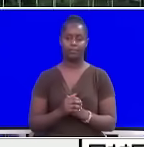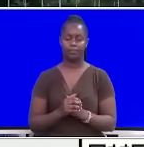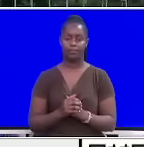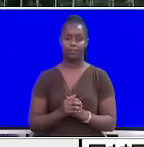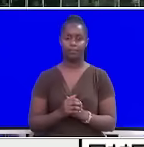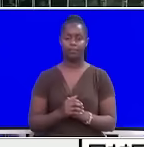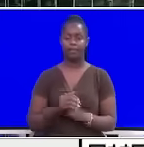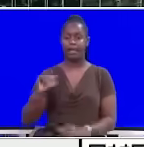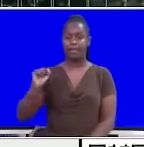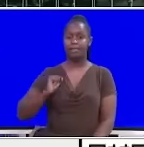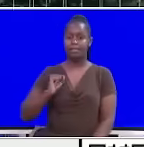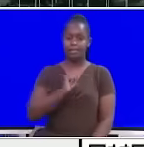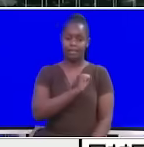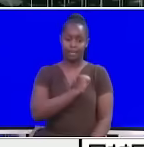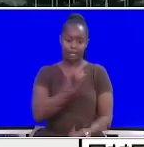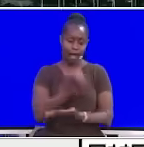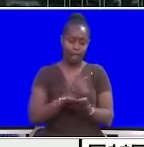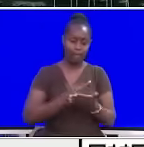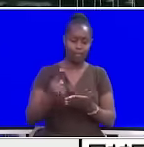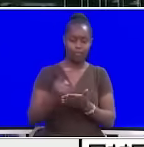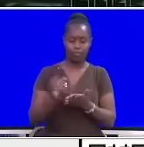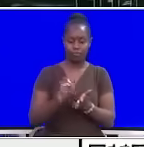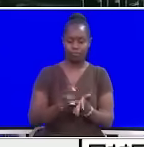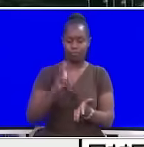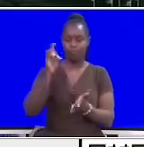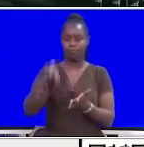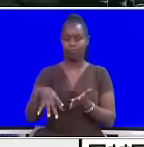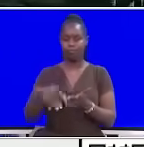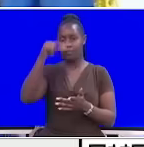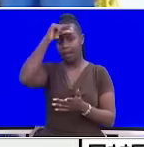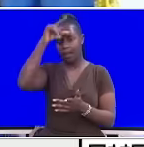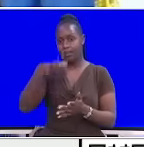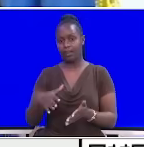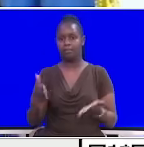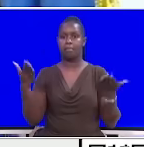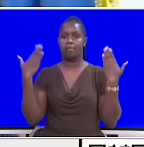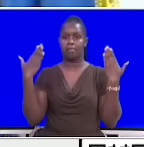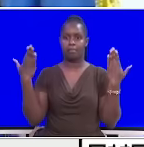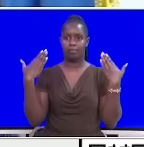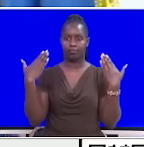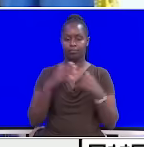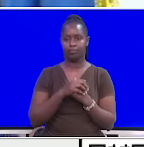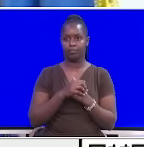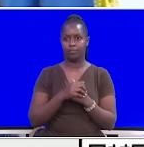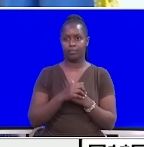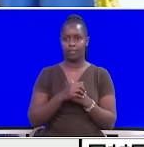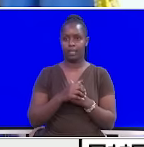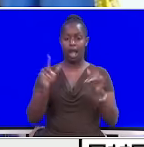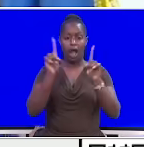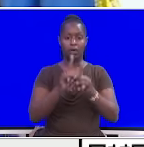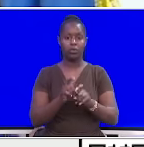Licha ya bunge la seneti kuidhinisha kubanduliwa kwa gavana wa Meru Kawira Mwangaza na kujinasua kwake